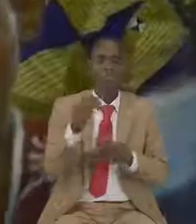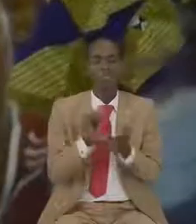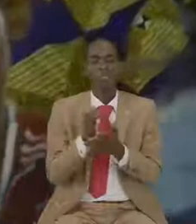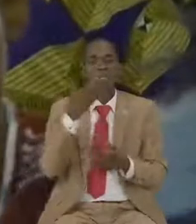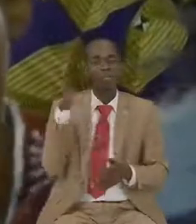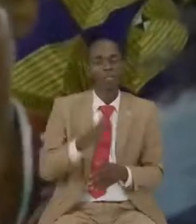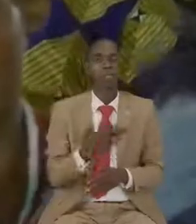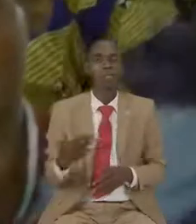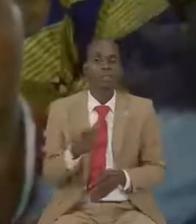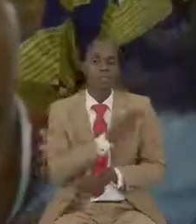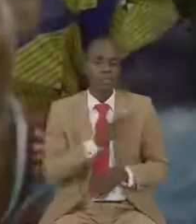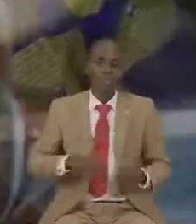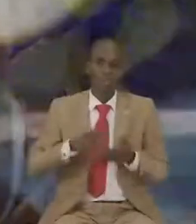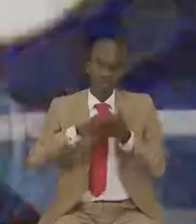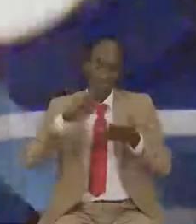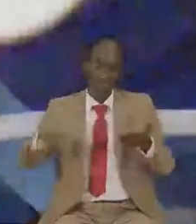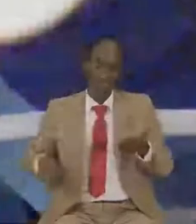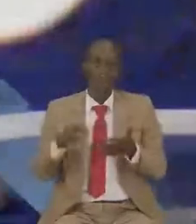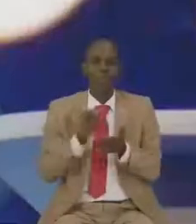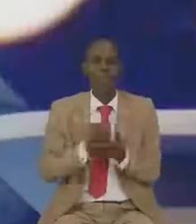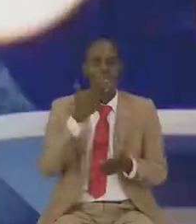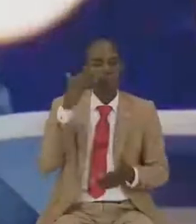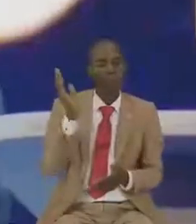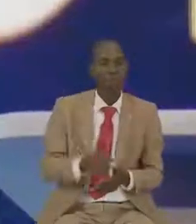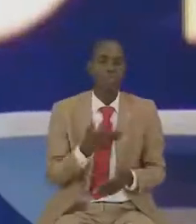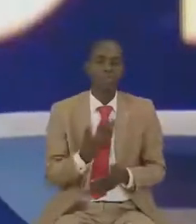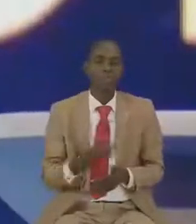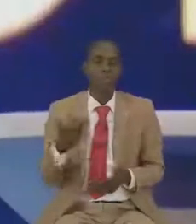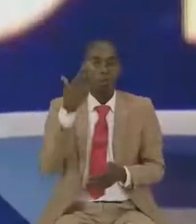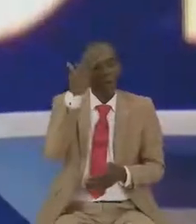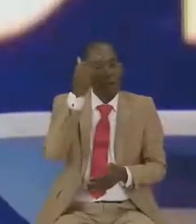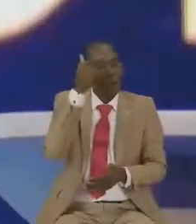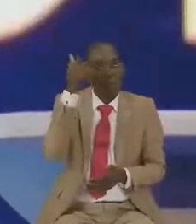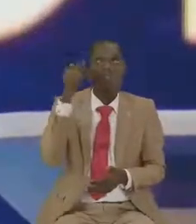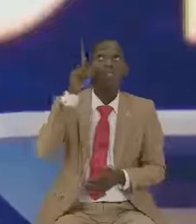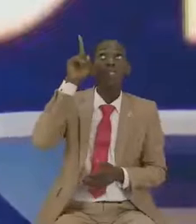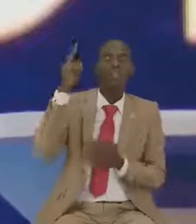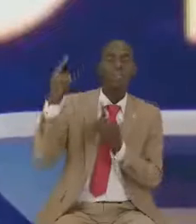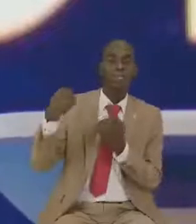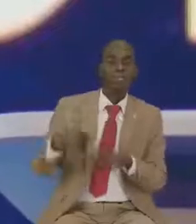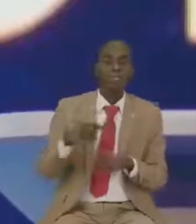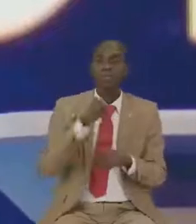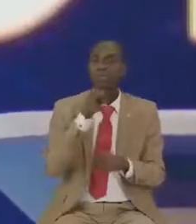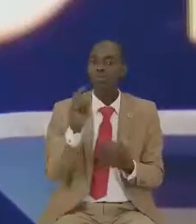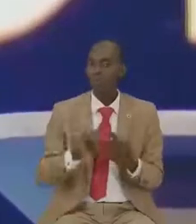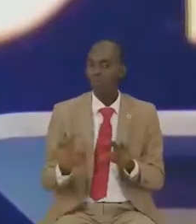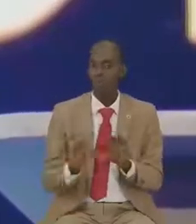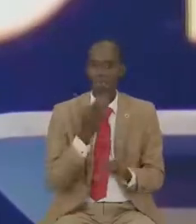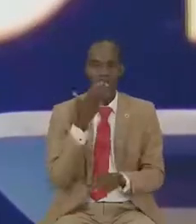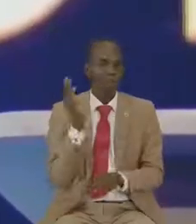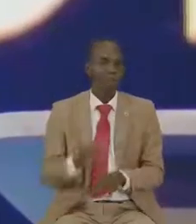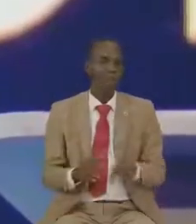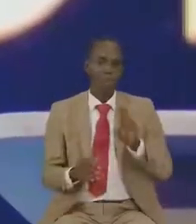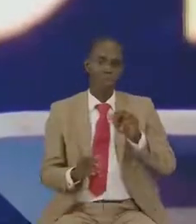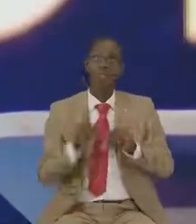toi, il révoque ce mal. Il enlève ce mal-là. Parce qu'il est